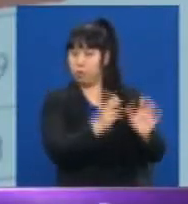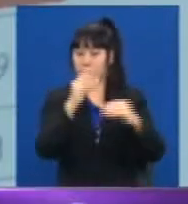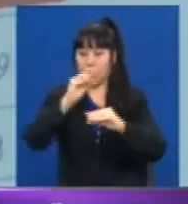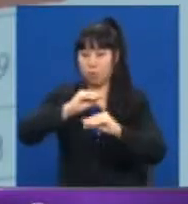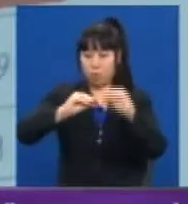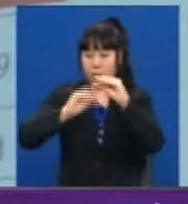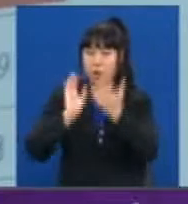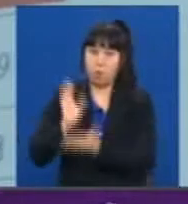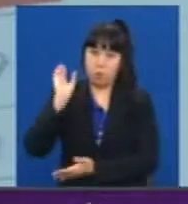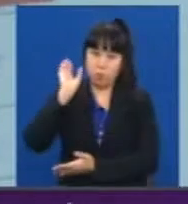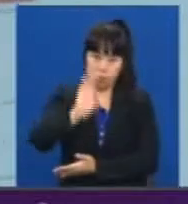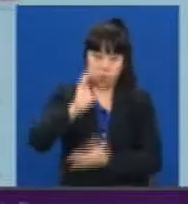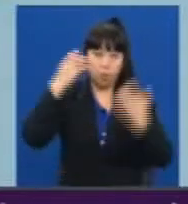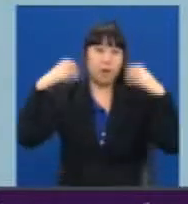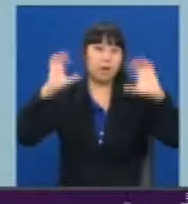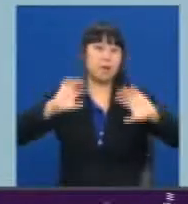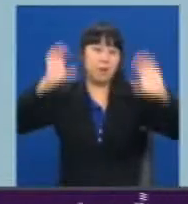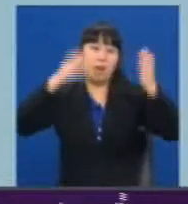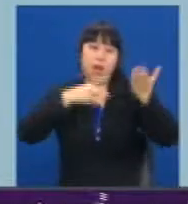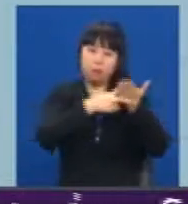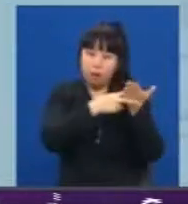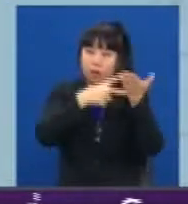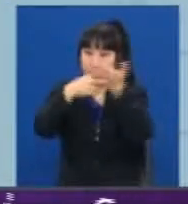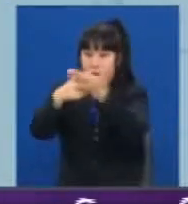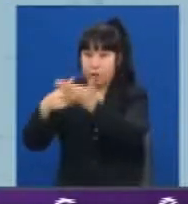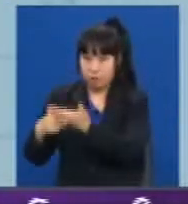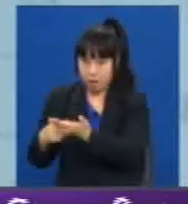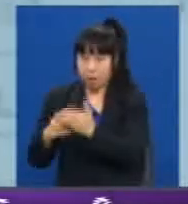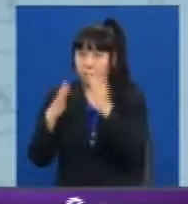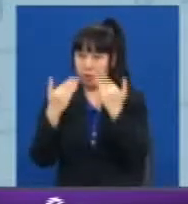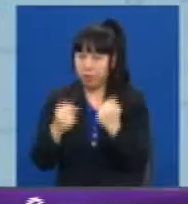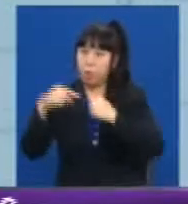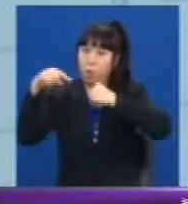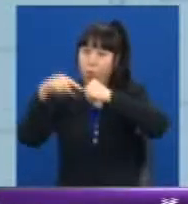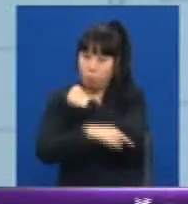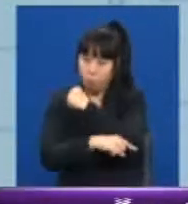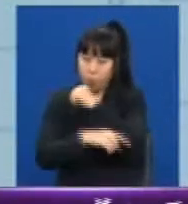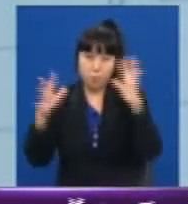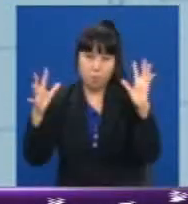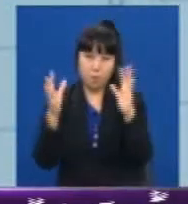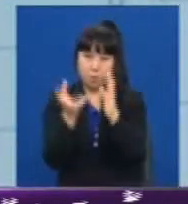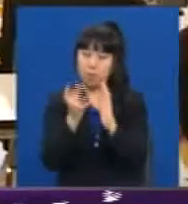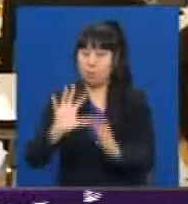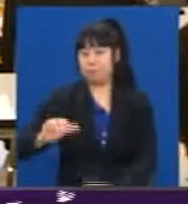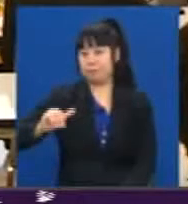โครงการลงทุนภาครัฐนั้นต้องหยุดชะงักลงส่งผลให้ดัชนีการค้าดังนั้นปรับตัวดีขึ้นตามนั้น